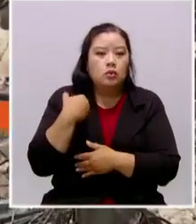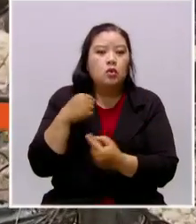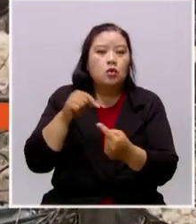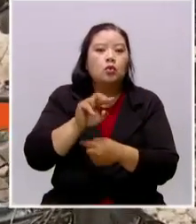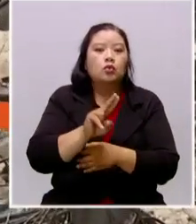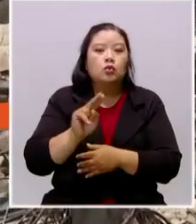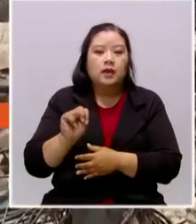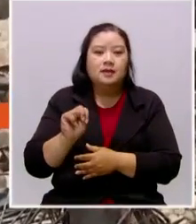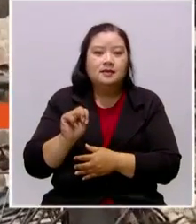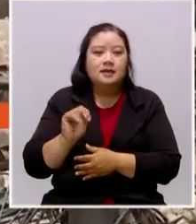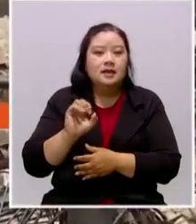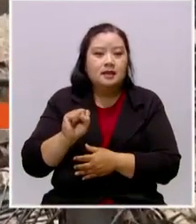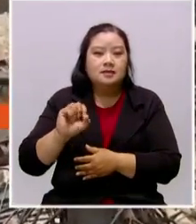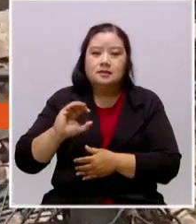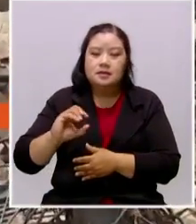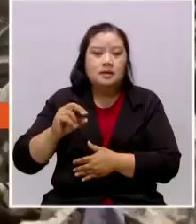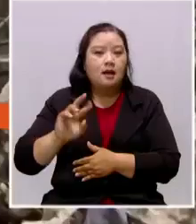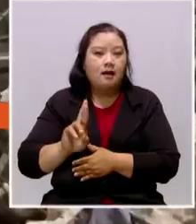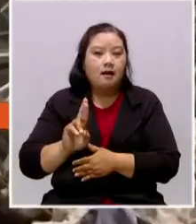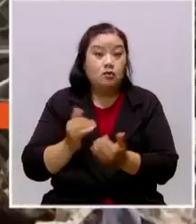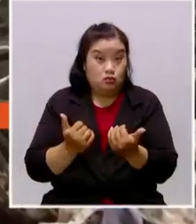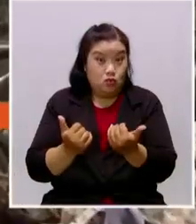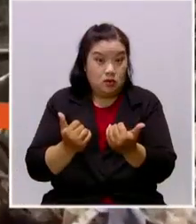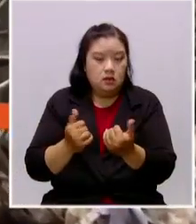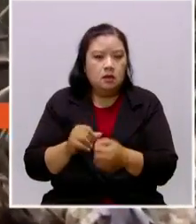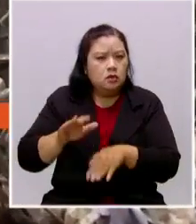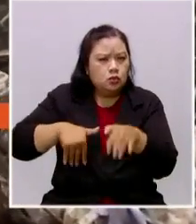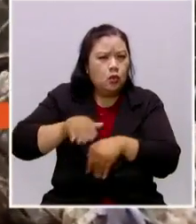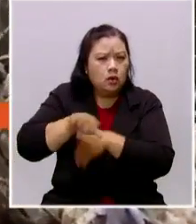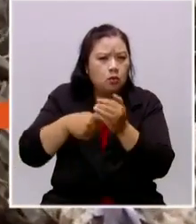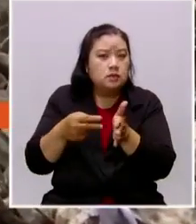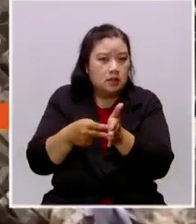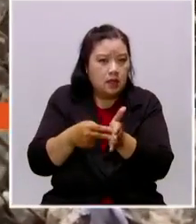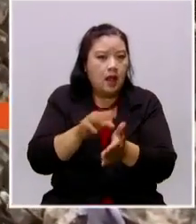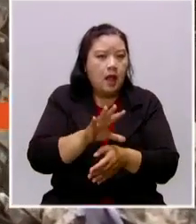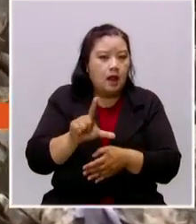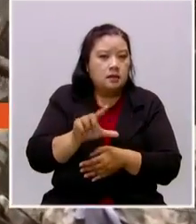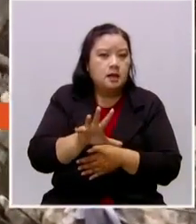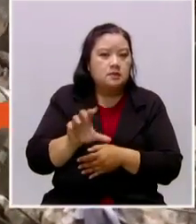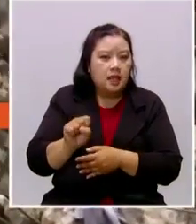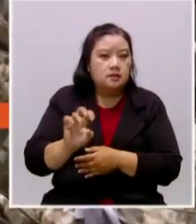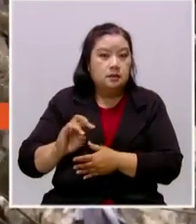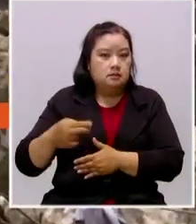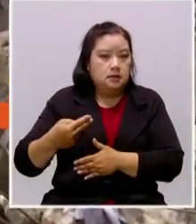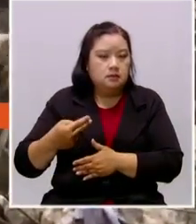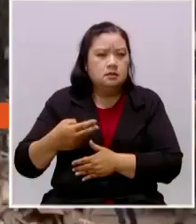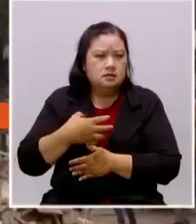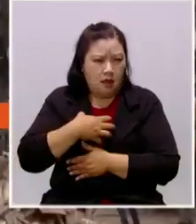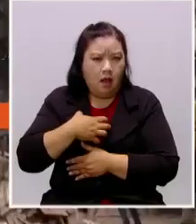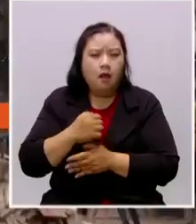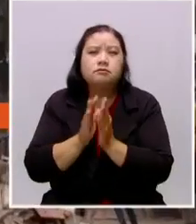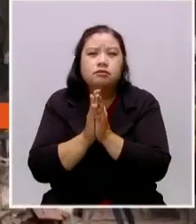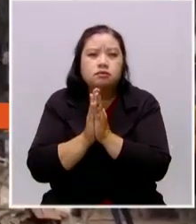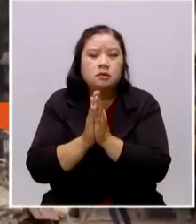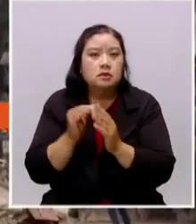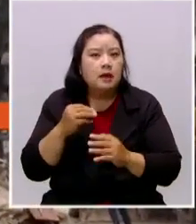หรือว่า unhcrประเมินเบื้องต้นนะครับว่ามีชาวซีเรียประมาณ537000คนกำลังต้องการความช่วยเหลือ